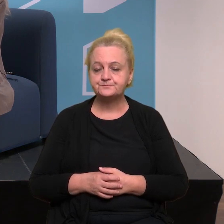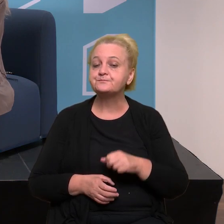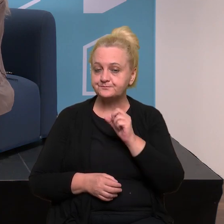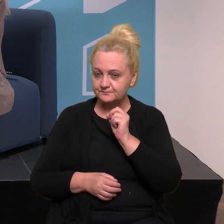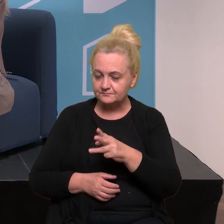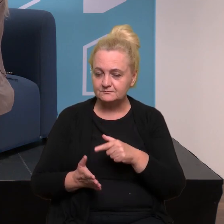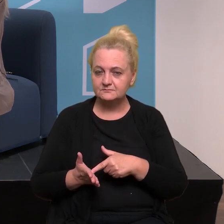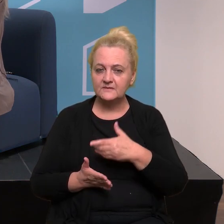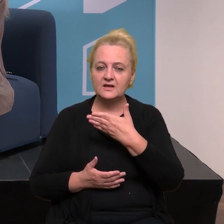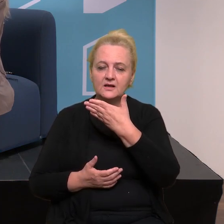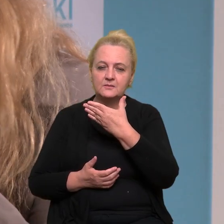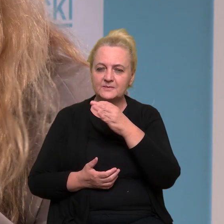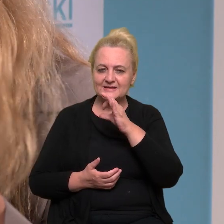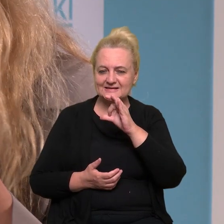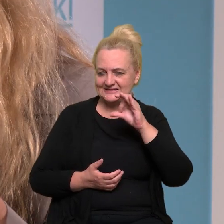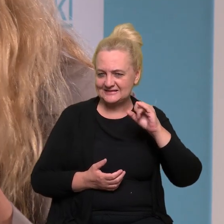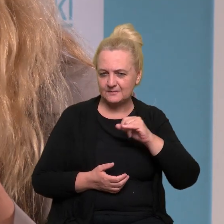Tak, Missy Magazin,